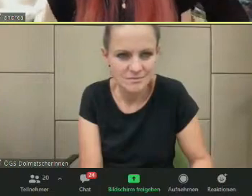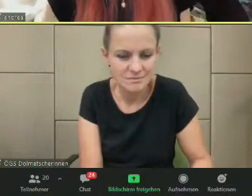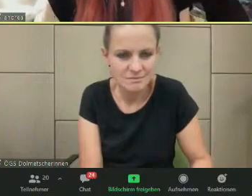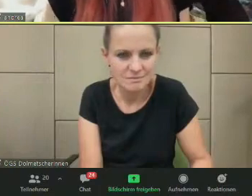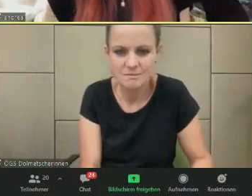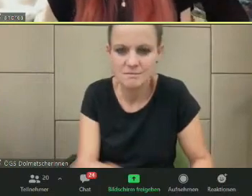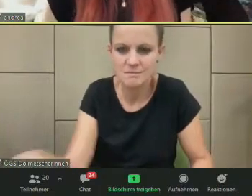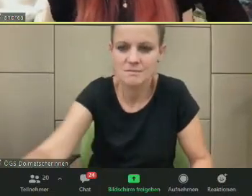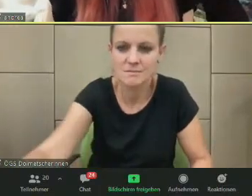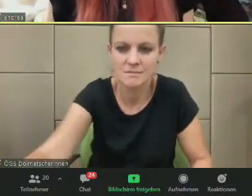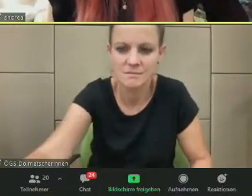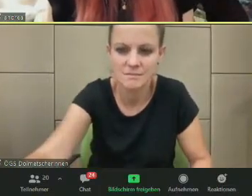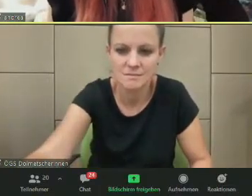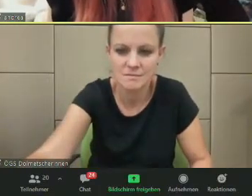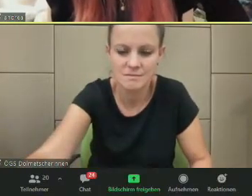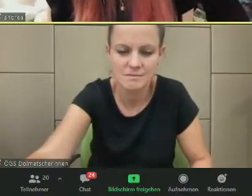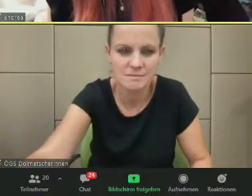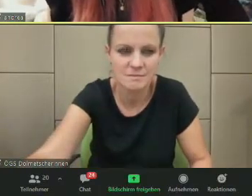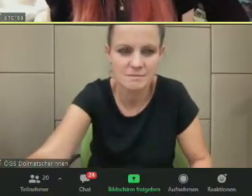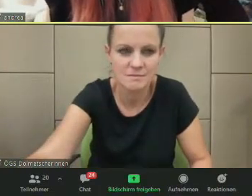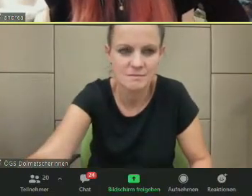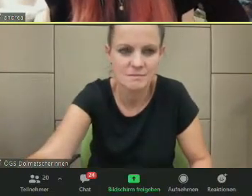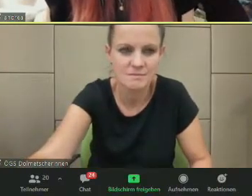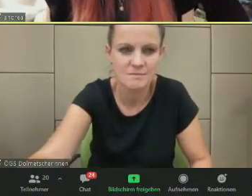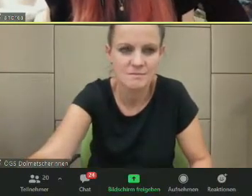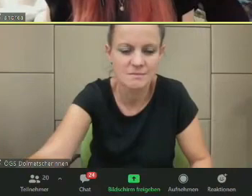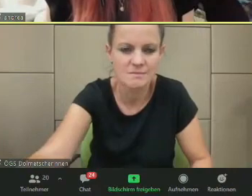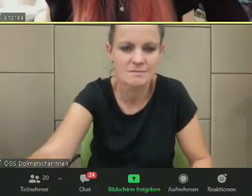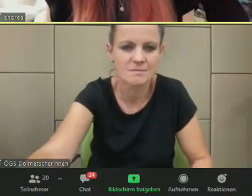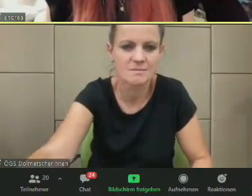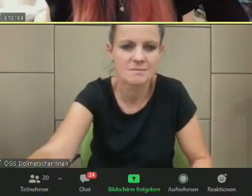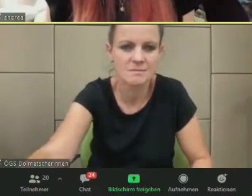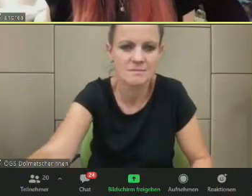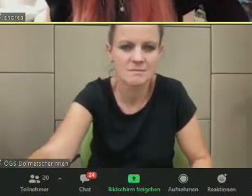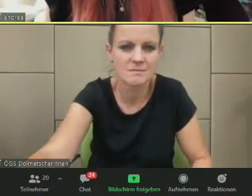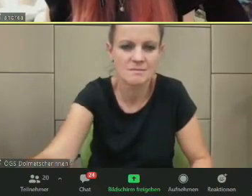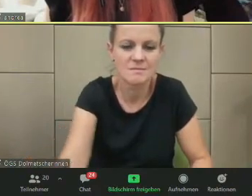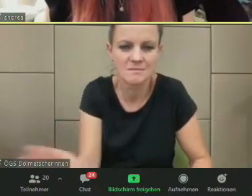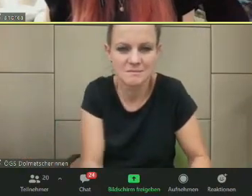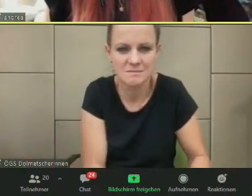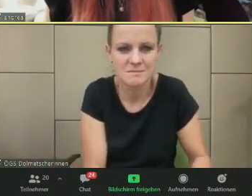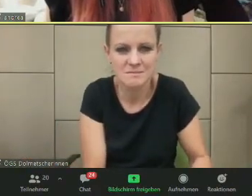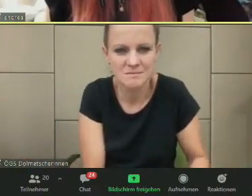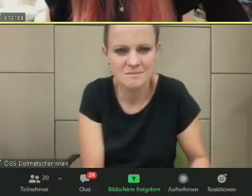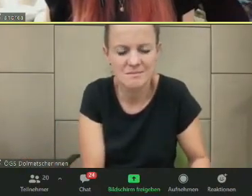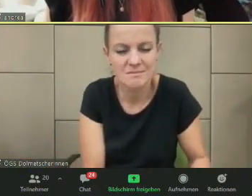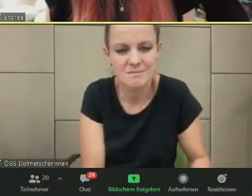This is Swan Lake, the disabled pool version. Inflating my partner.